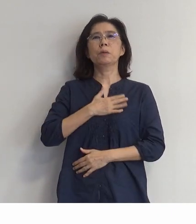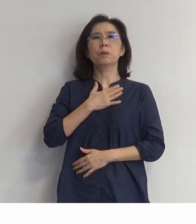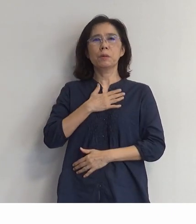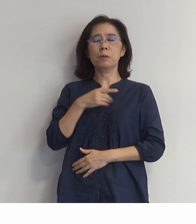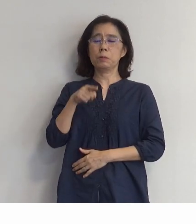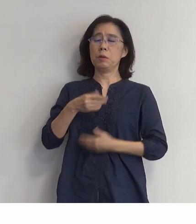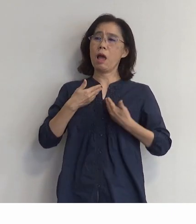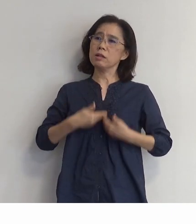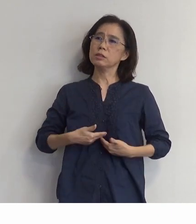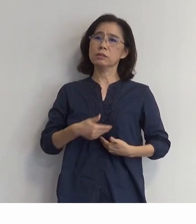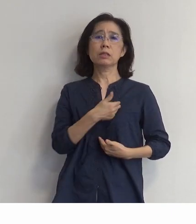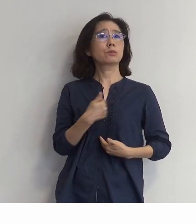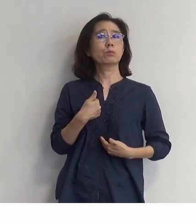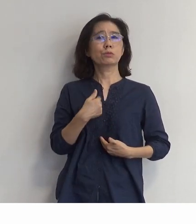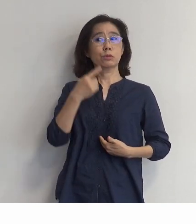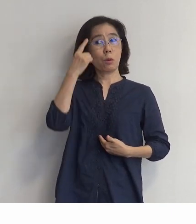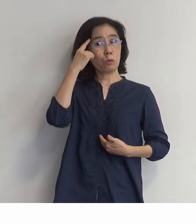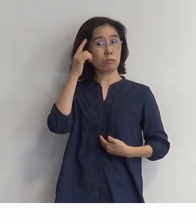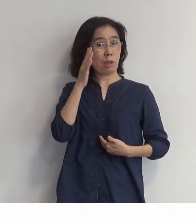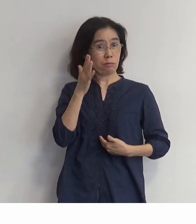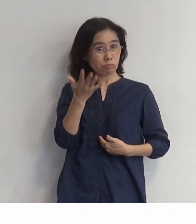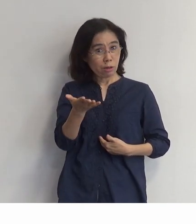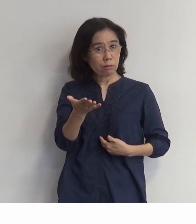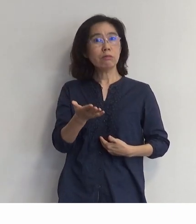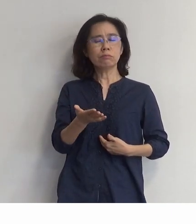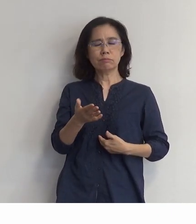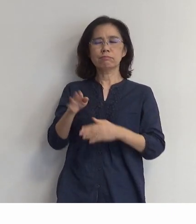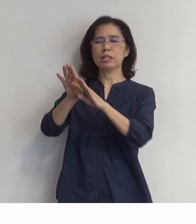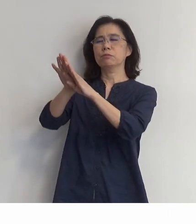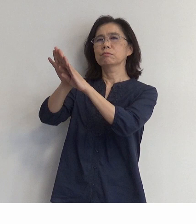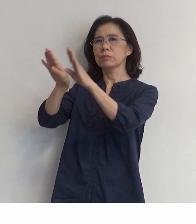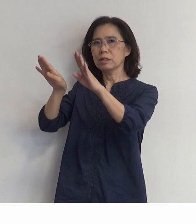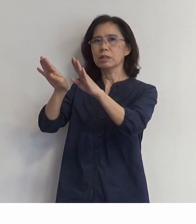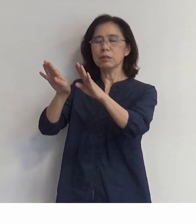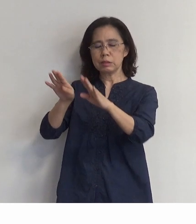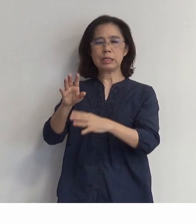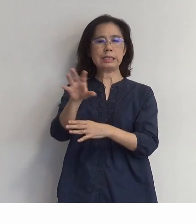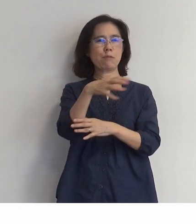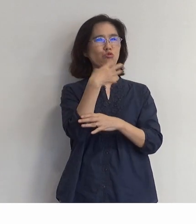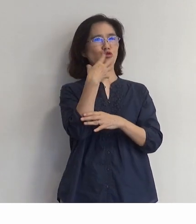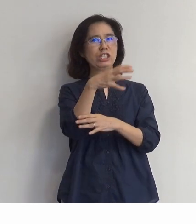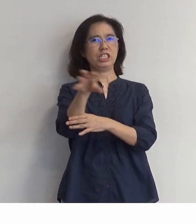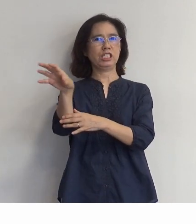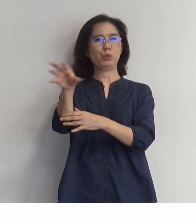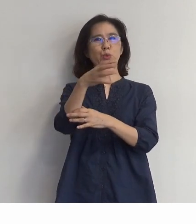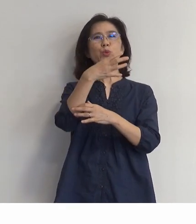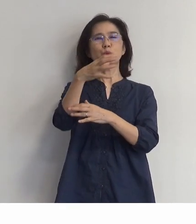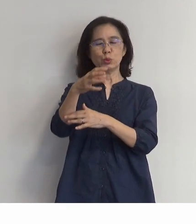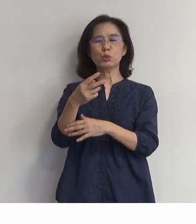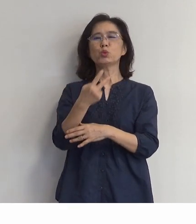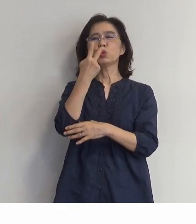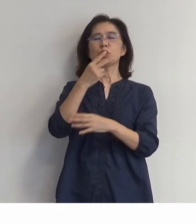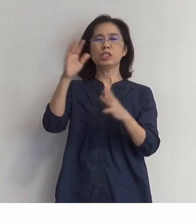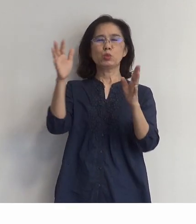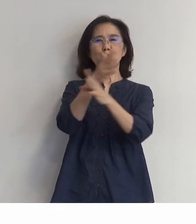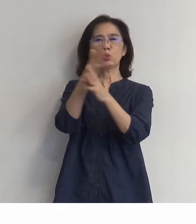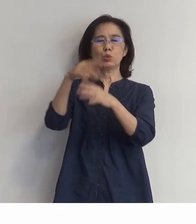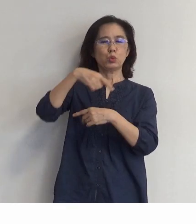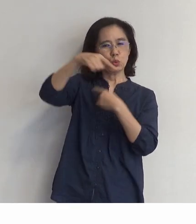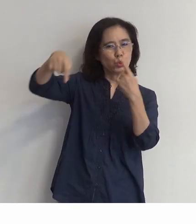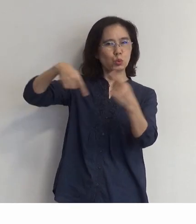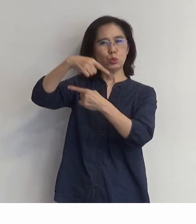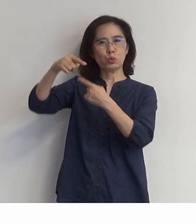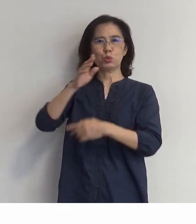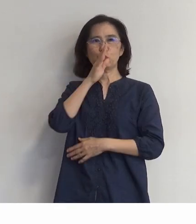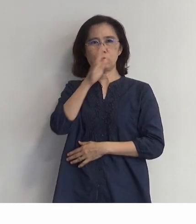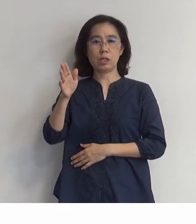けて安心していませんか。窓を少し開けて扇風機で室外への空気の流れを作ってください。